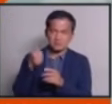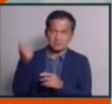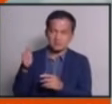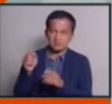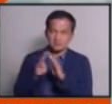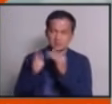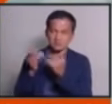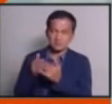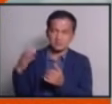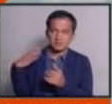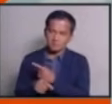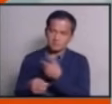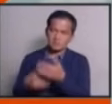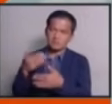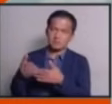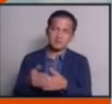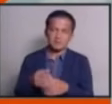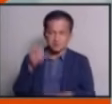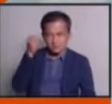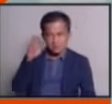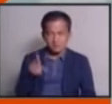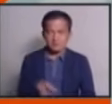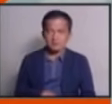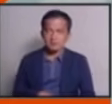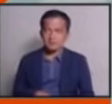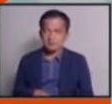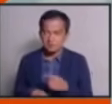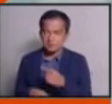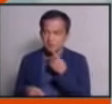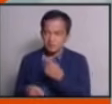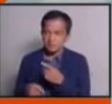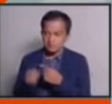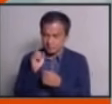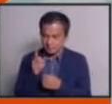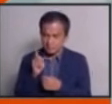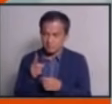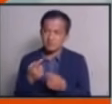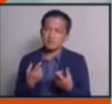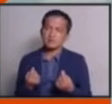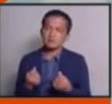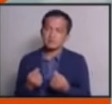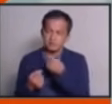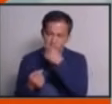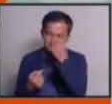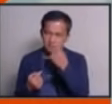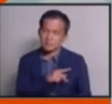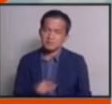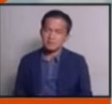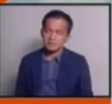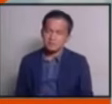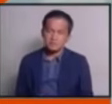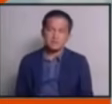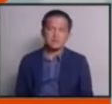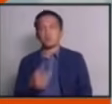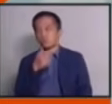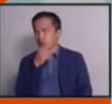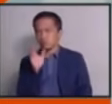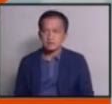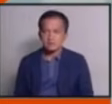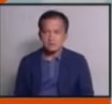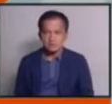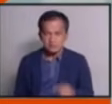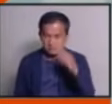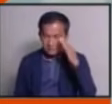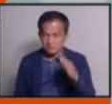lang kayo. Sige, sir. Mahala na kayo, sir. Sir. Kayo, kung siya'y binabantaan, eh, wala na ho kami magagawa dyan kasi personal lang niya yan, eh. Oh, shoot.